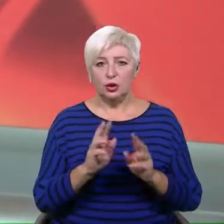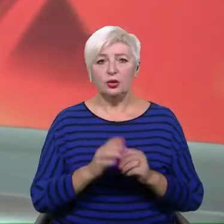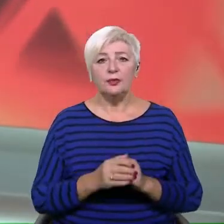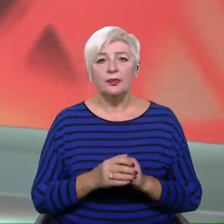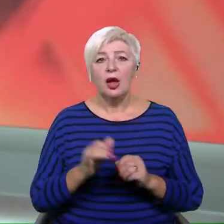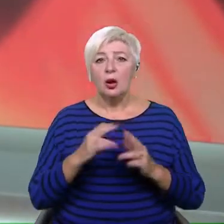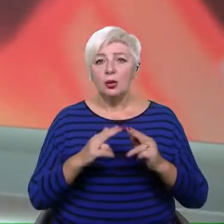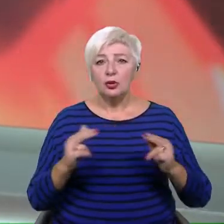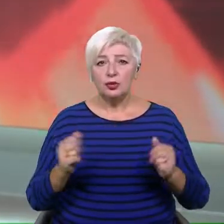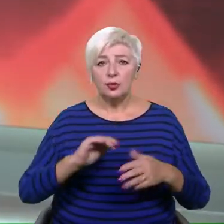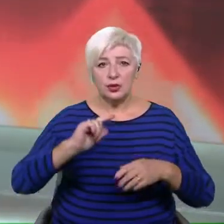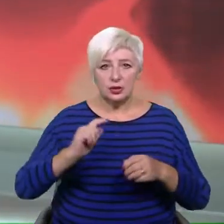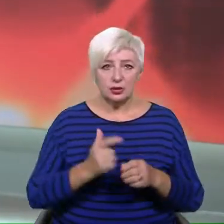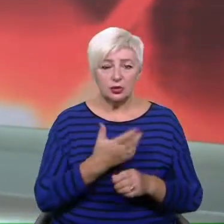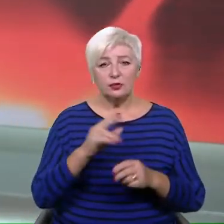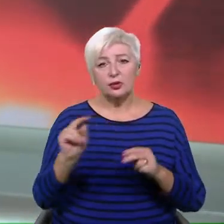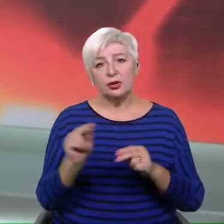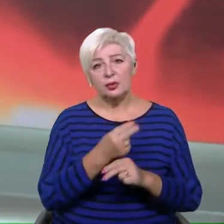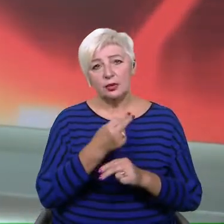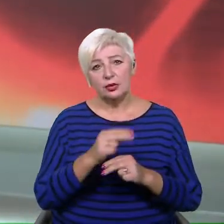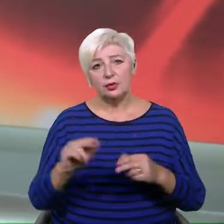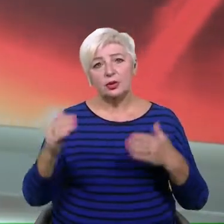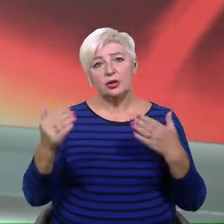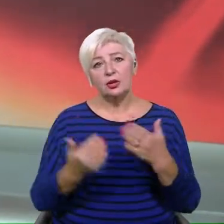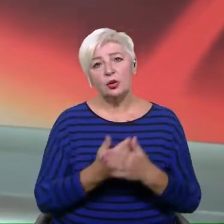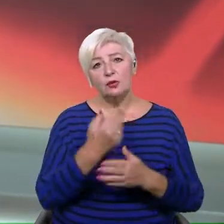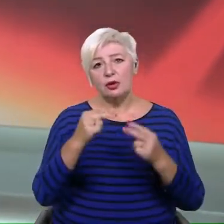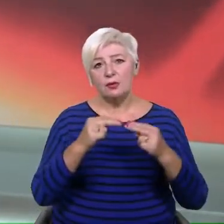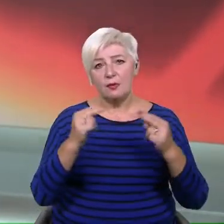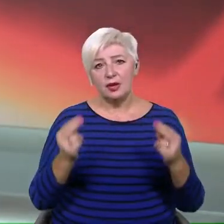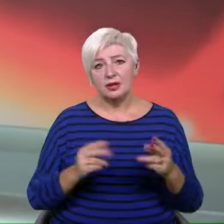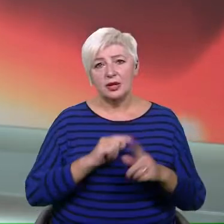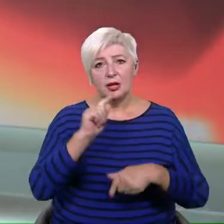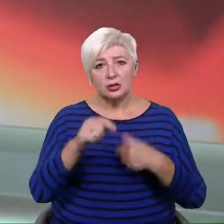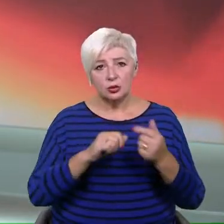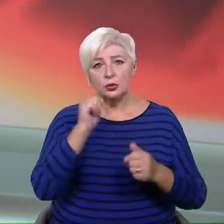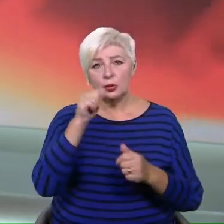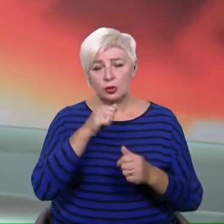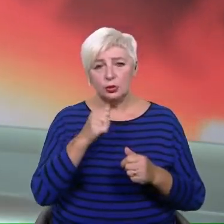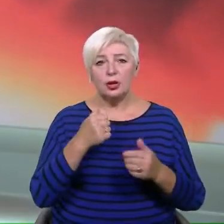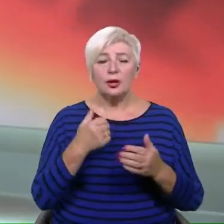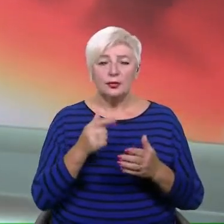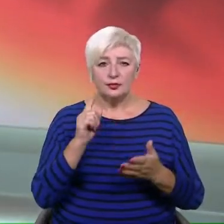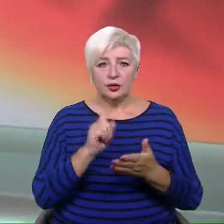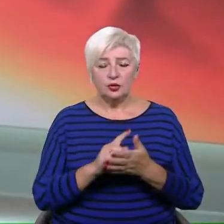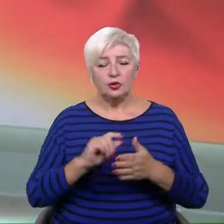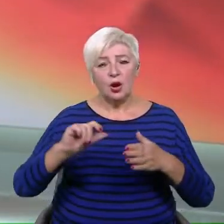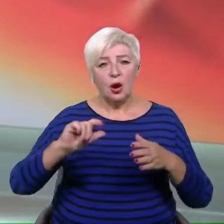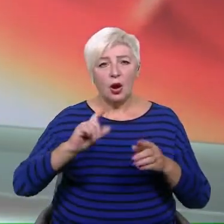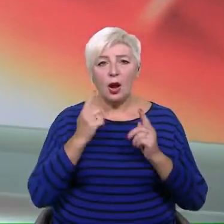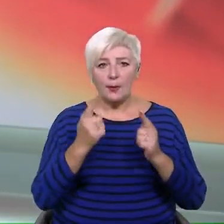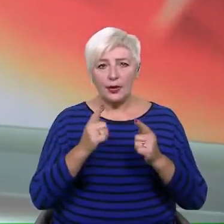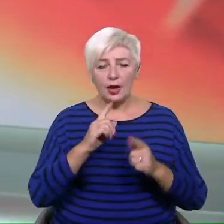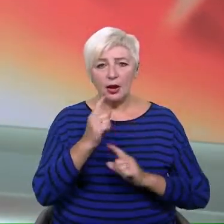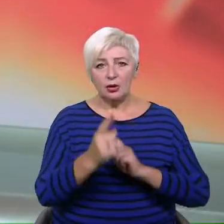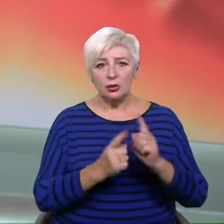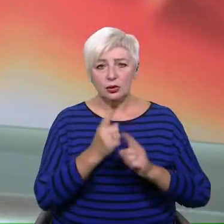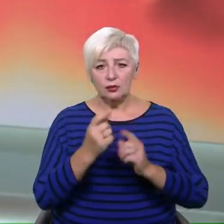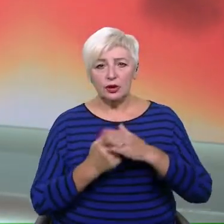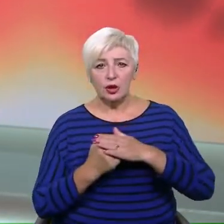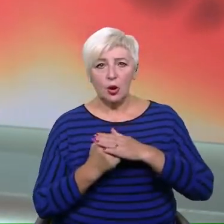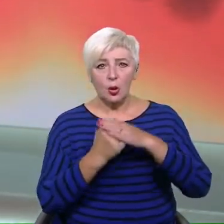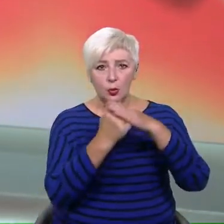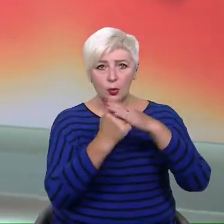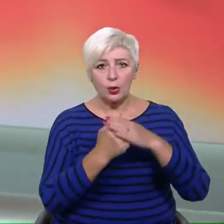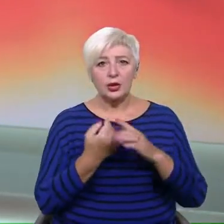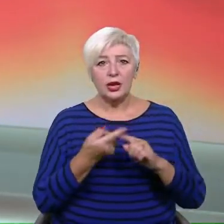У Дніпрі знову ремонтуватимуть новий міст. Наступного року мають капітально оновити опори центральної переправи. Це,